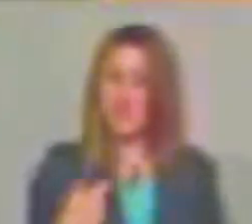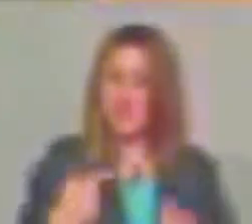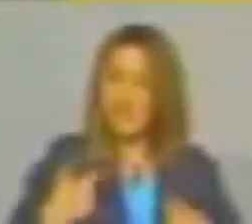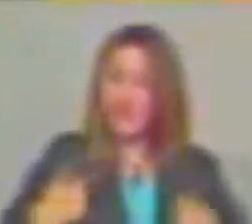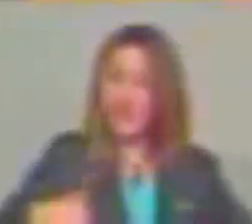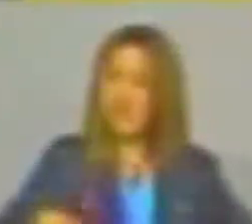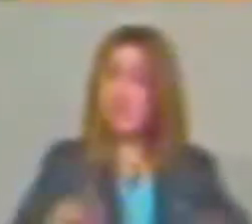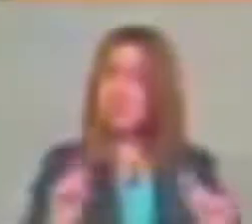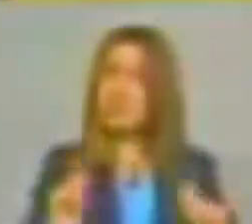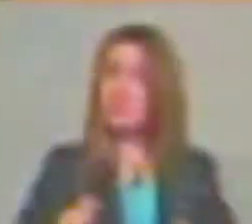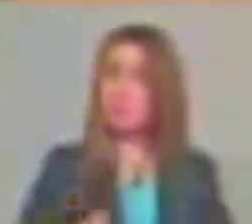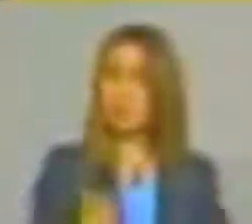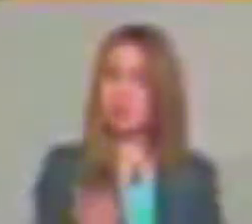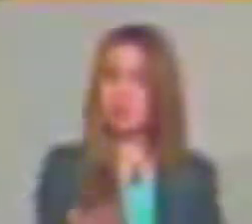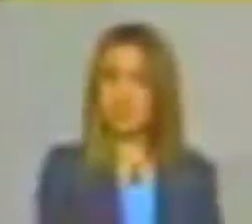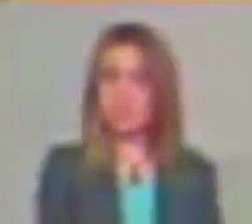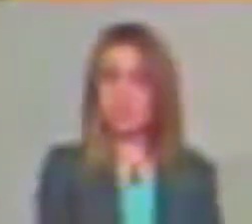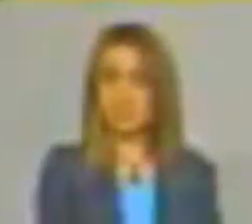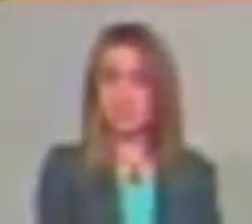Vazgeçin.